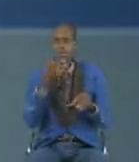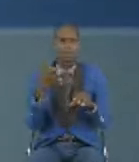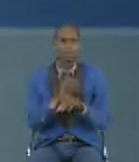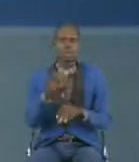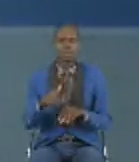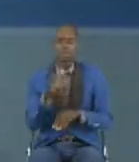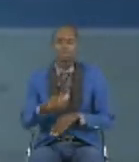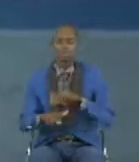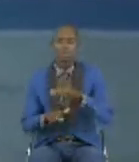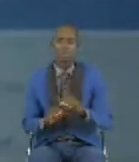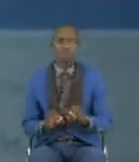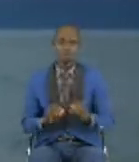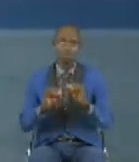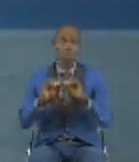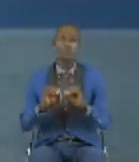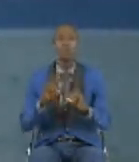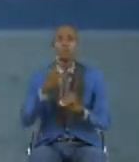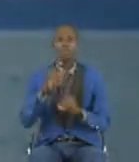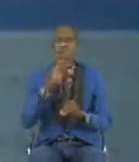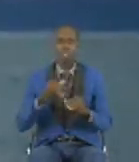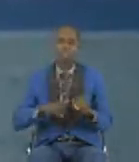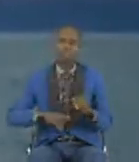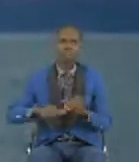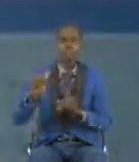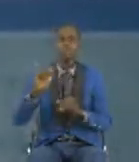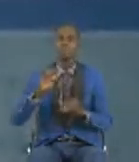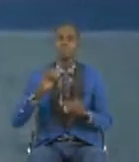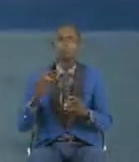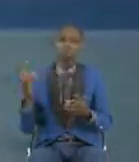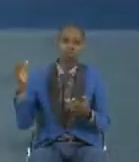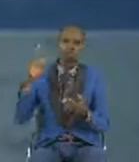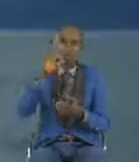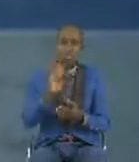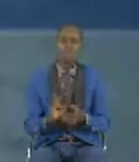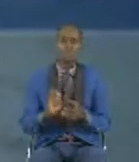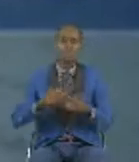pas, tu réaffirmes la parole de Dieu.